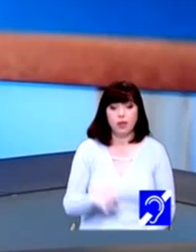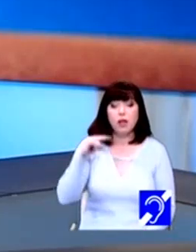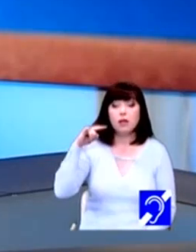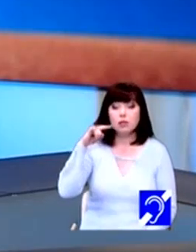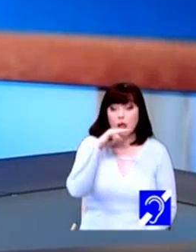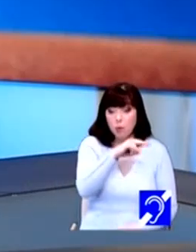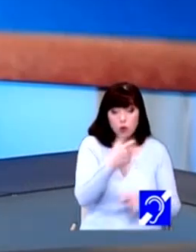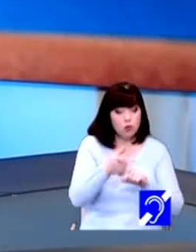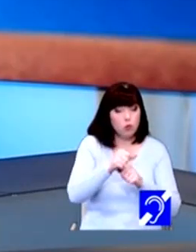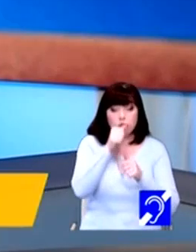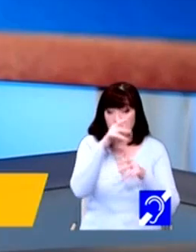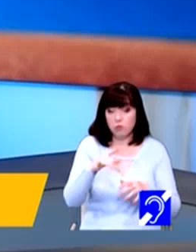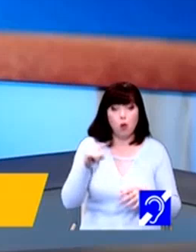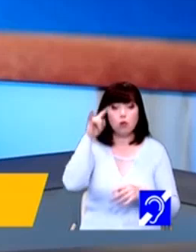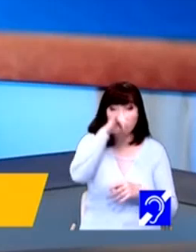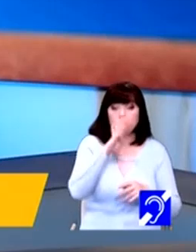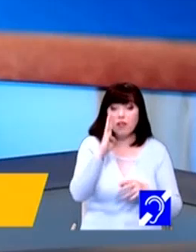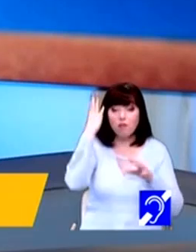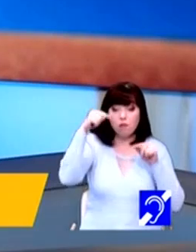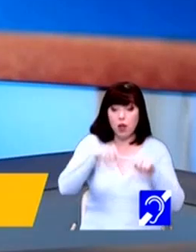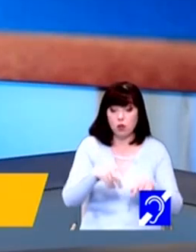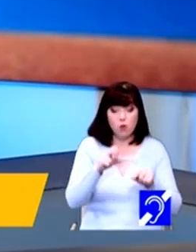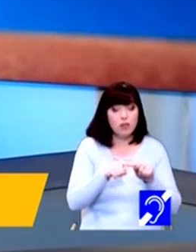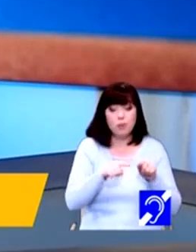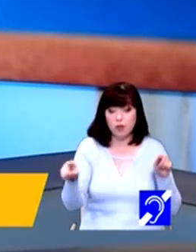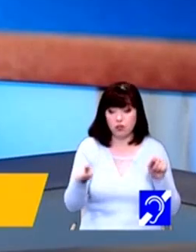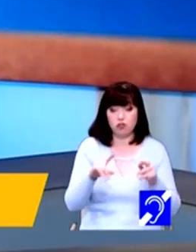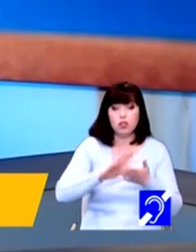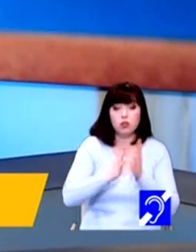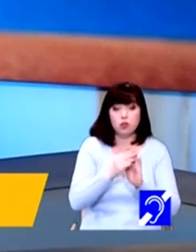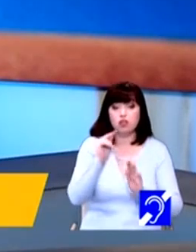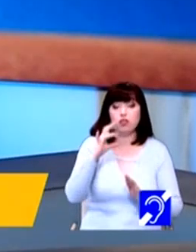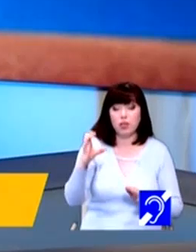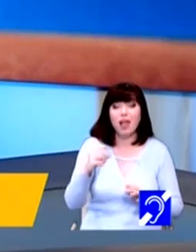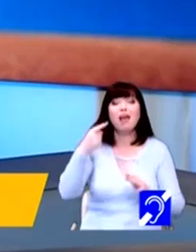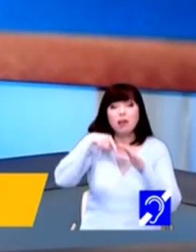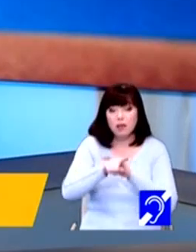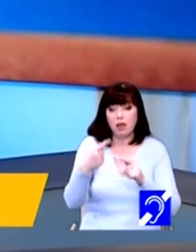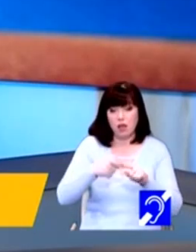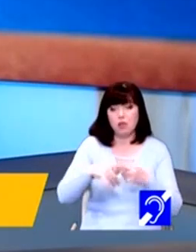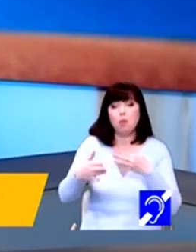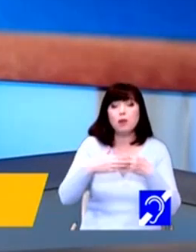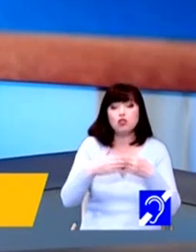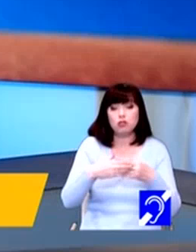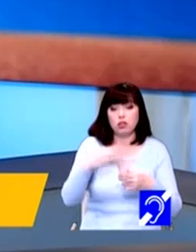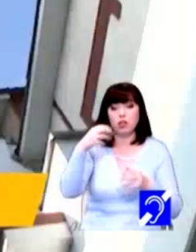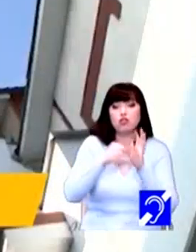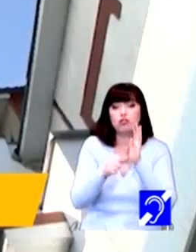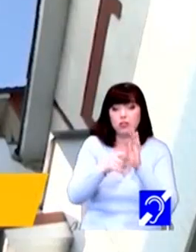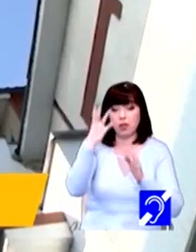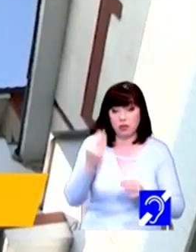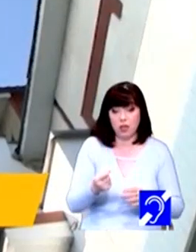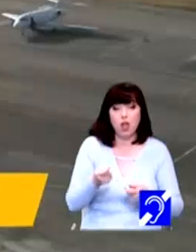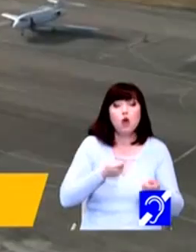Avioanele nu vor putea zbura în Republica Moldova pe tot parcursul stării de urgență, adică cel puțin încă aproape 60 de zile.